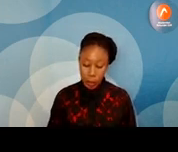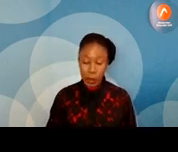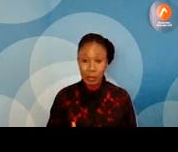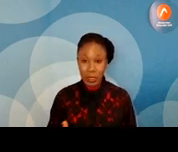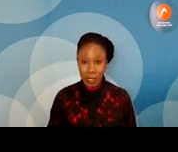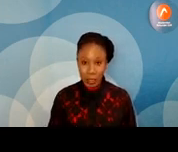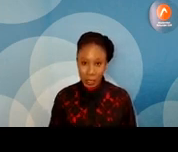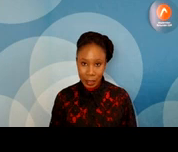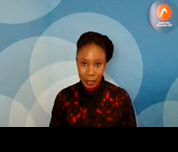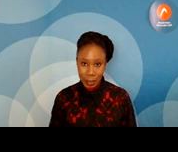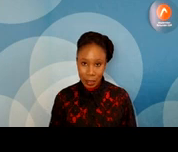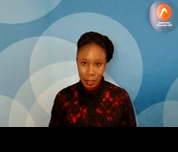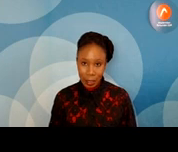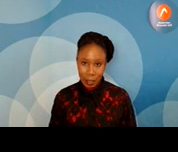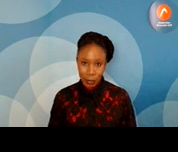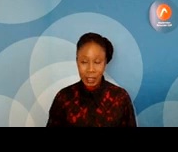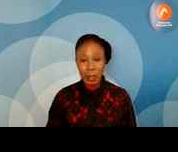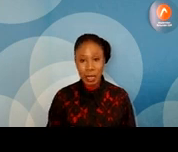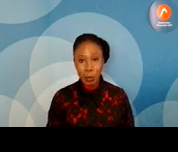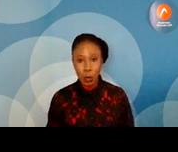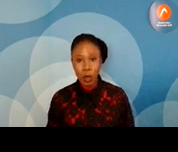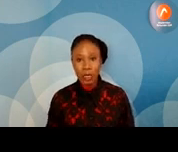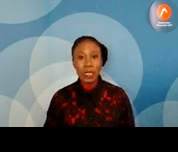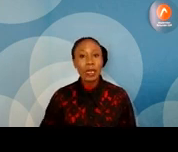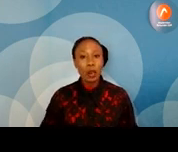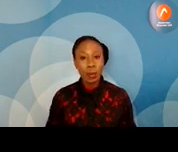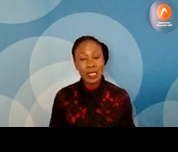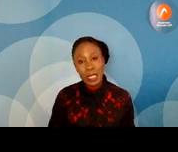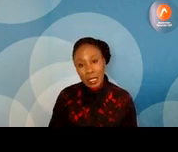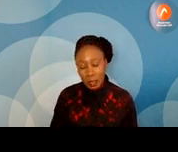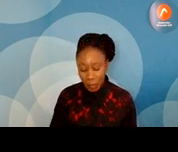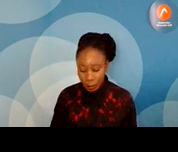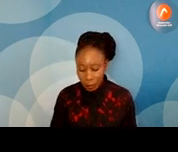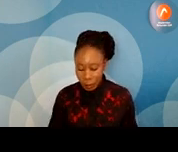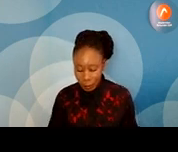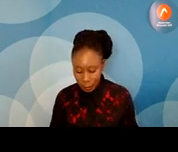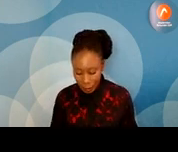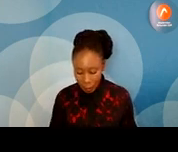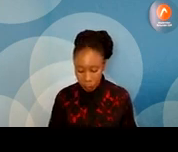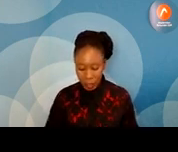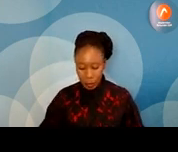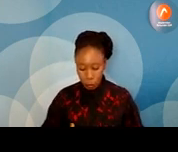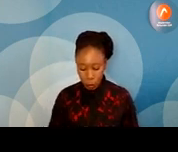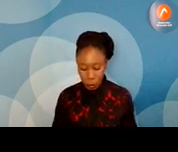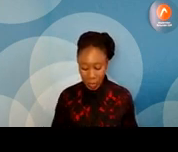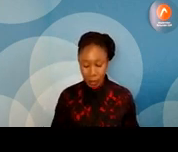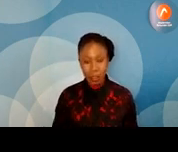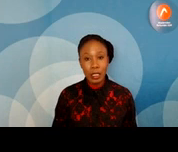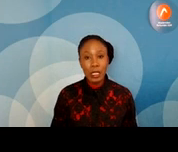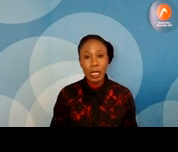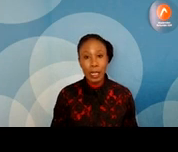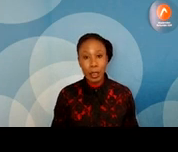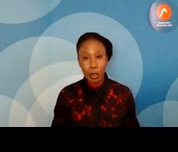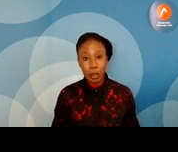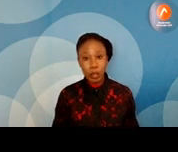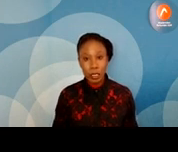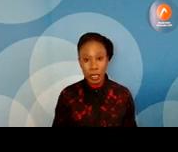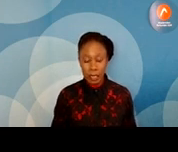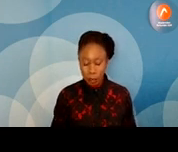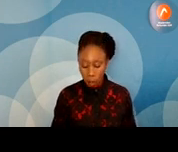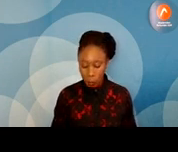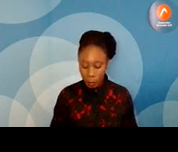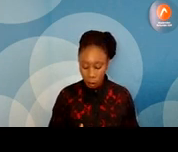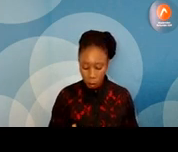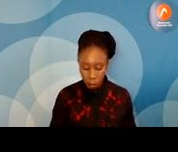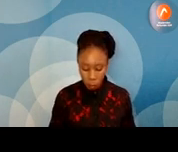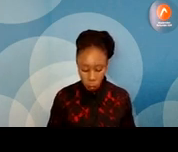hög självskattad hälsa. För det menar på att om man skattar sitt arbete och sig själv högt